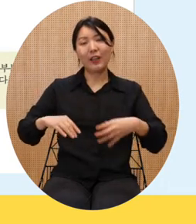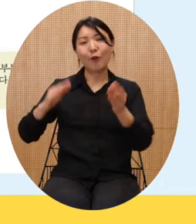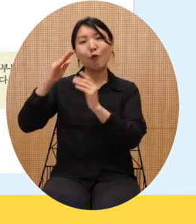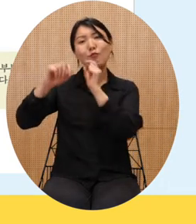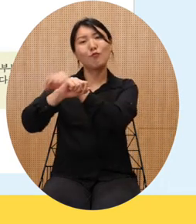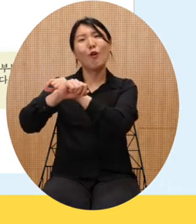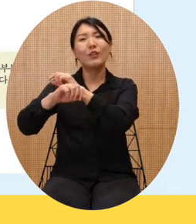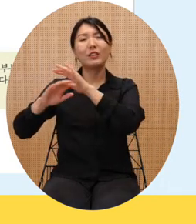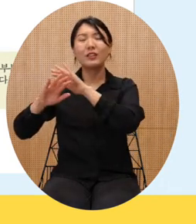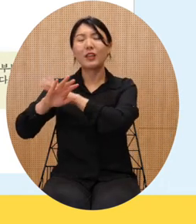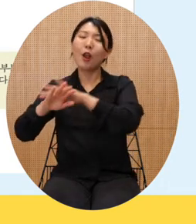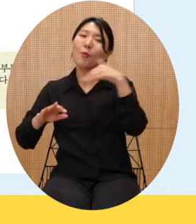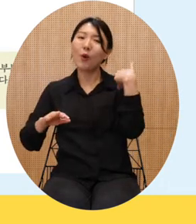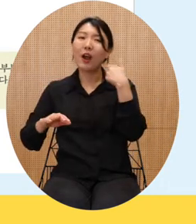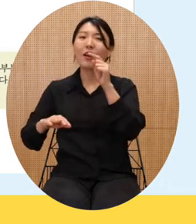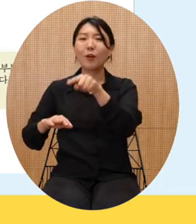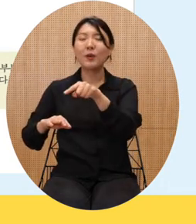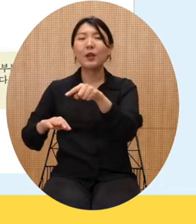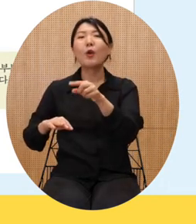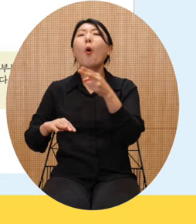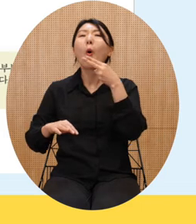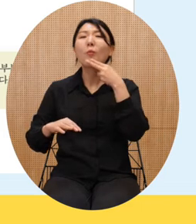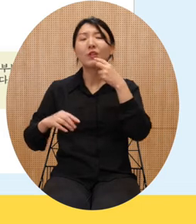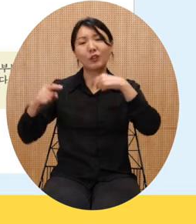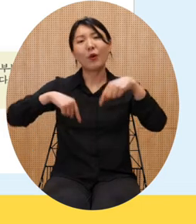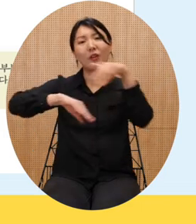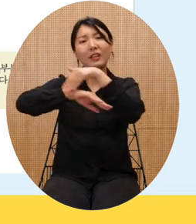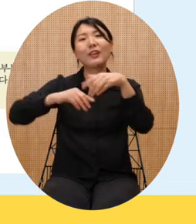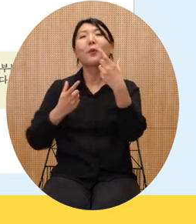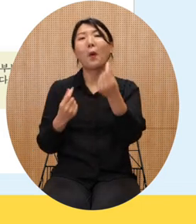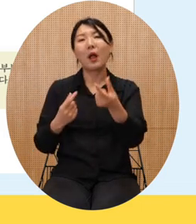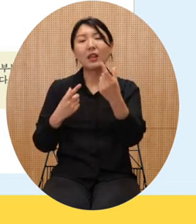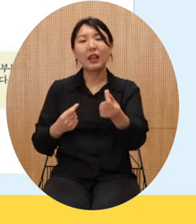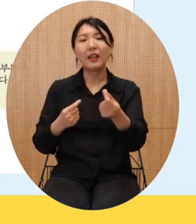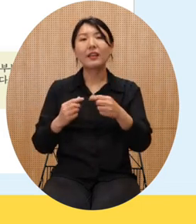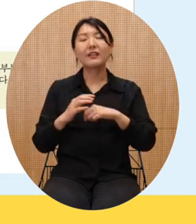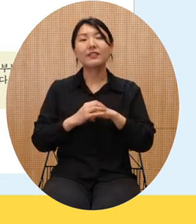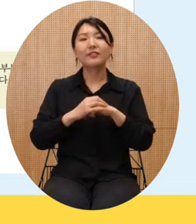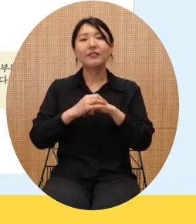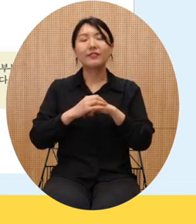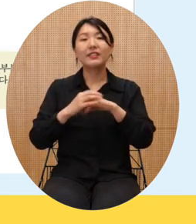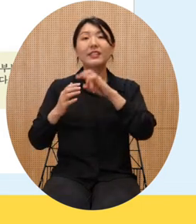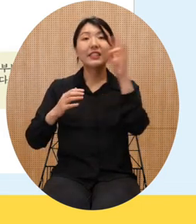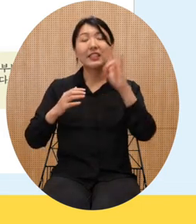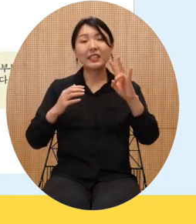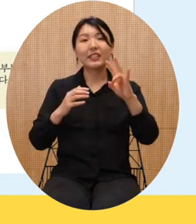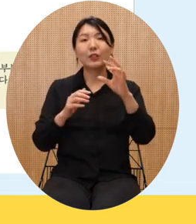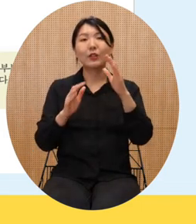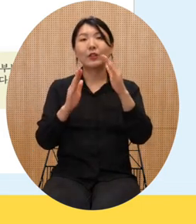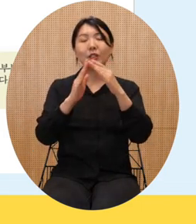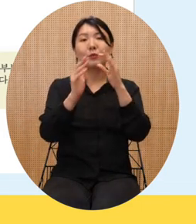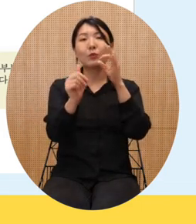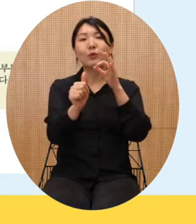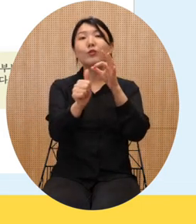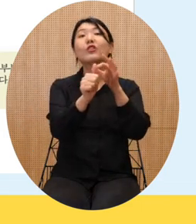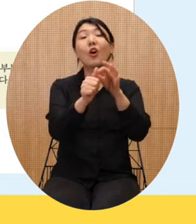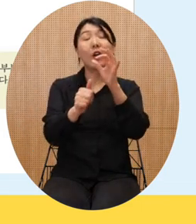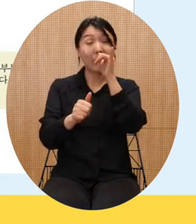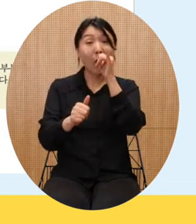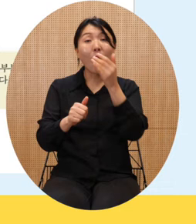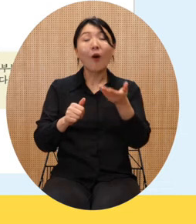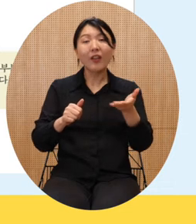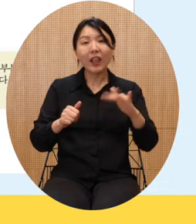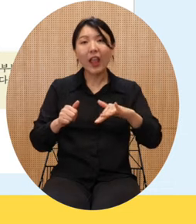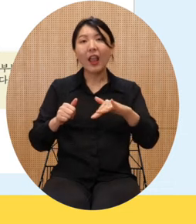정책이 있어도 읍면동 담당자가 모르면 그 정책은 집행되지 않아요. 그럼 없는 정책하고 같거든요. 시흥형 주거비 지원 정책이